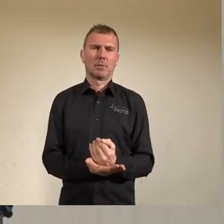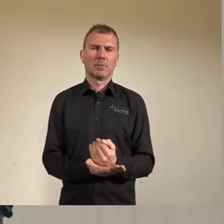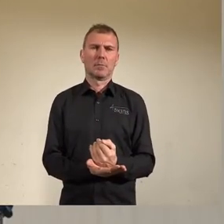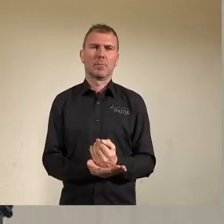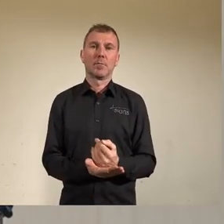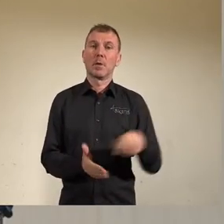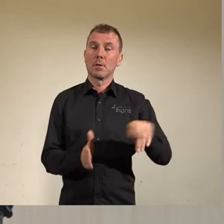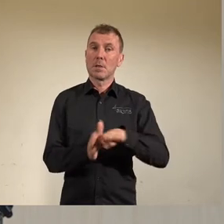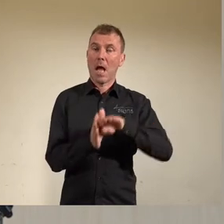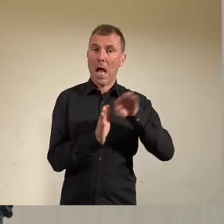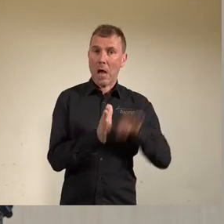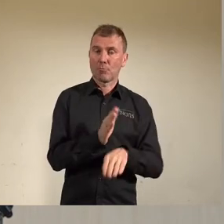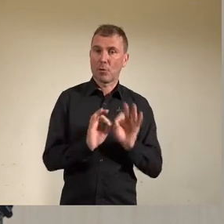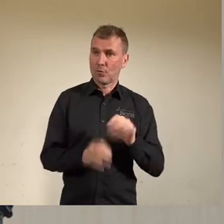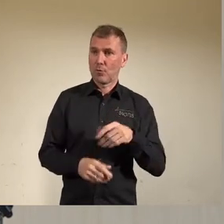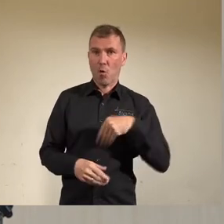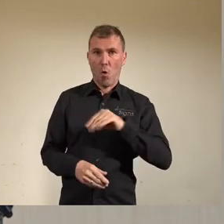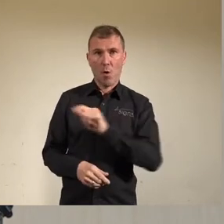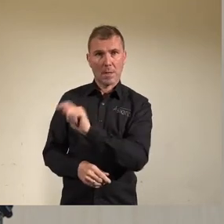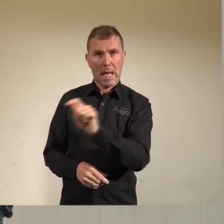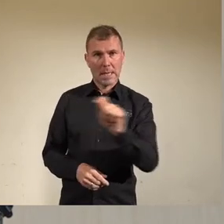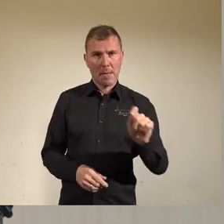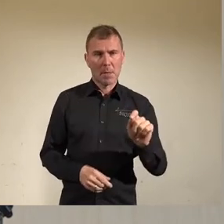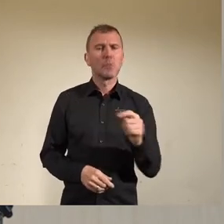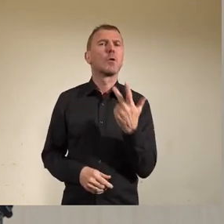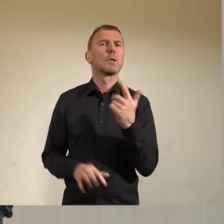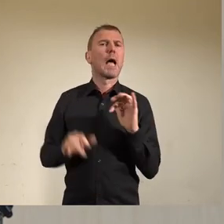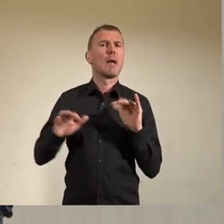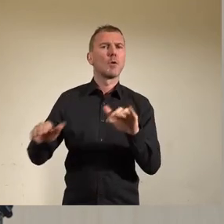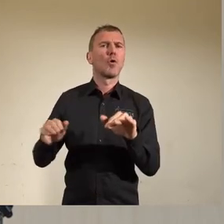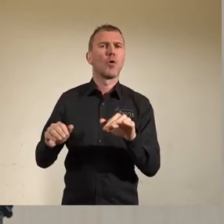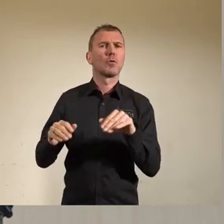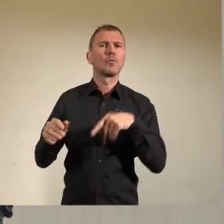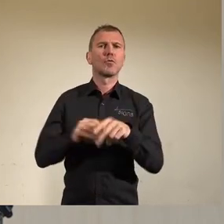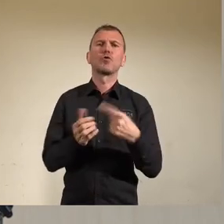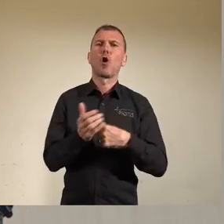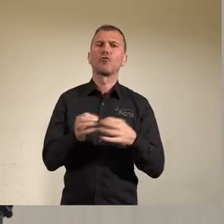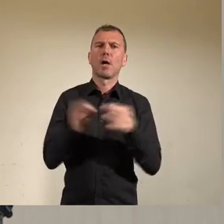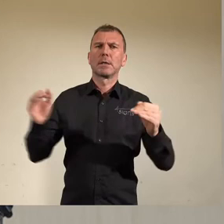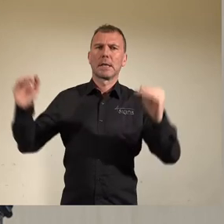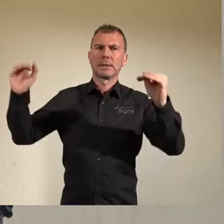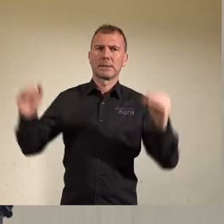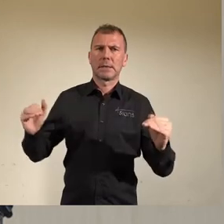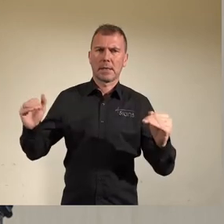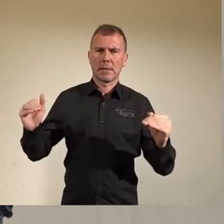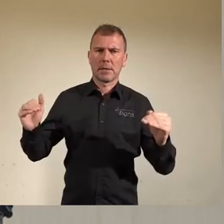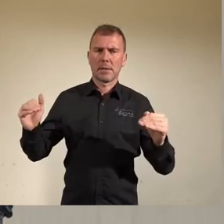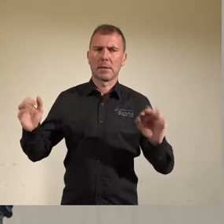eingereichte Ersparnis für die Unternehmer, etwa 3 Millionen durch die Senkung des Hebesteuersatzes, das muss man